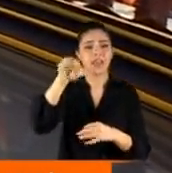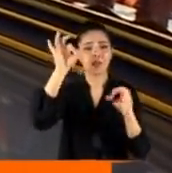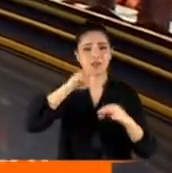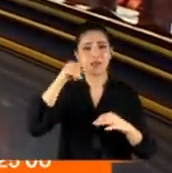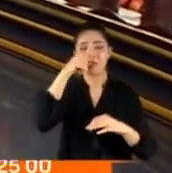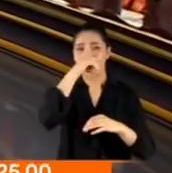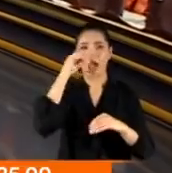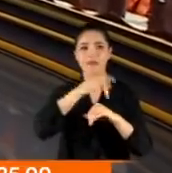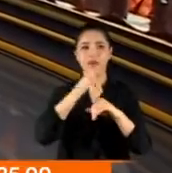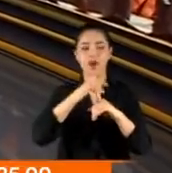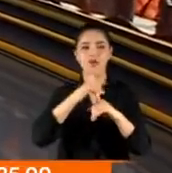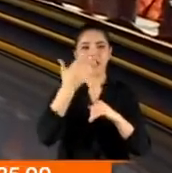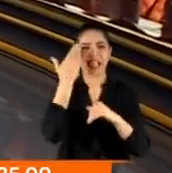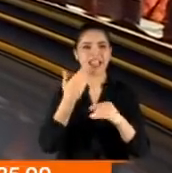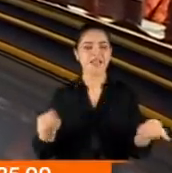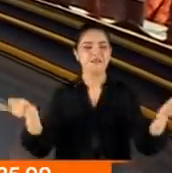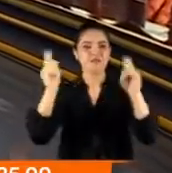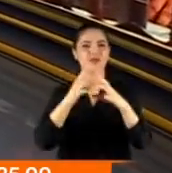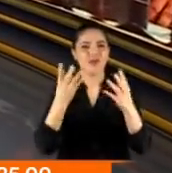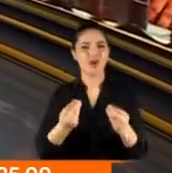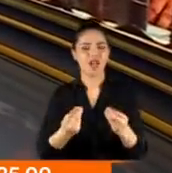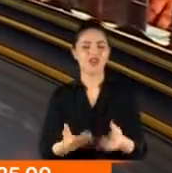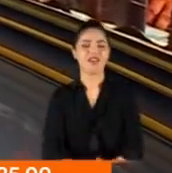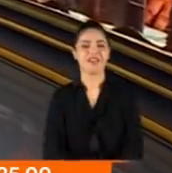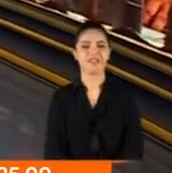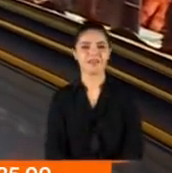şimdi de bir Afrika ülkesinde izleyiciyle buluşacak.